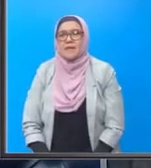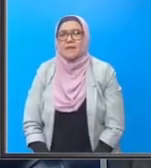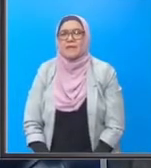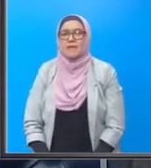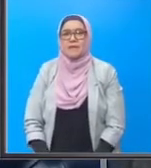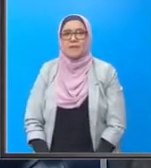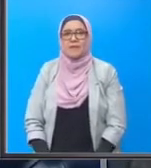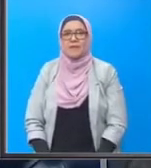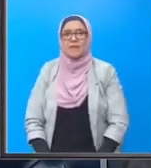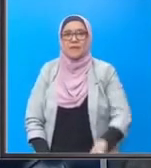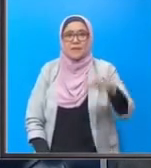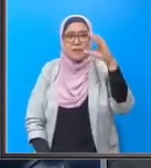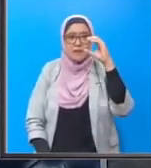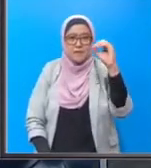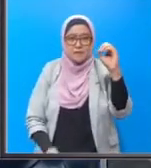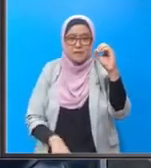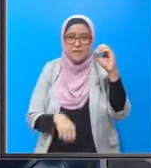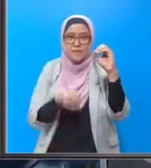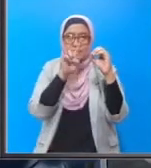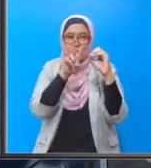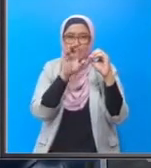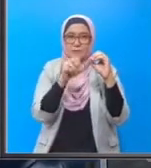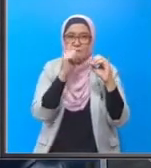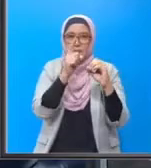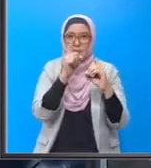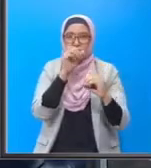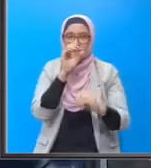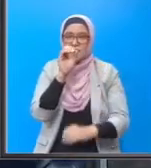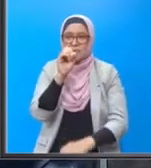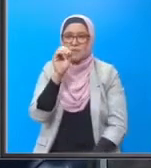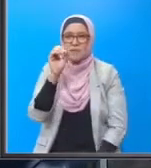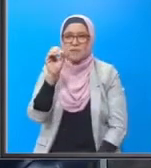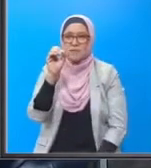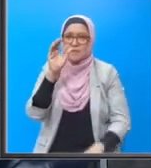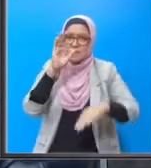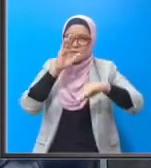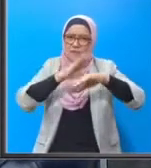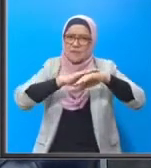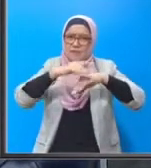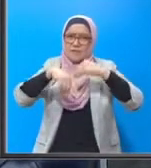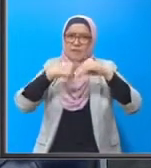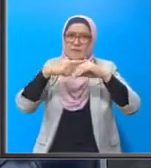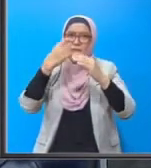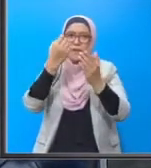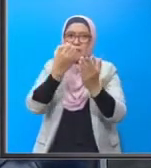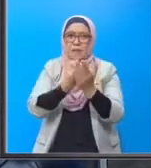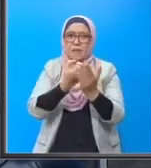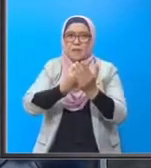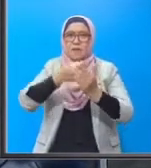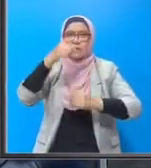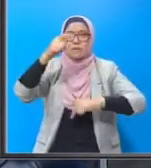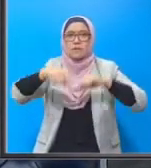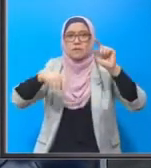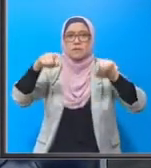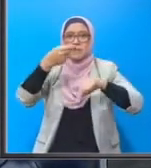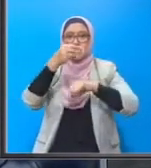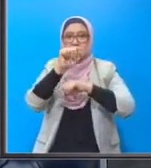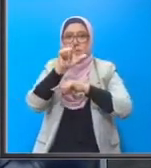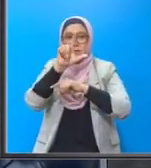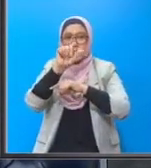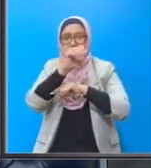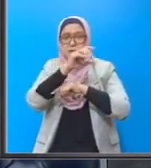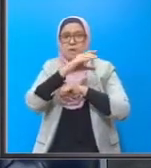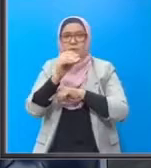10 20100 menyentuh economy pelbagai halte dan alam